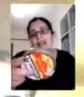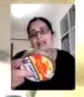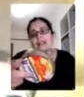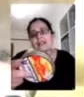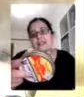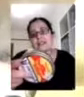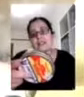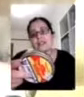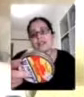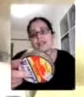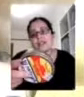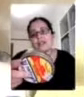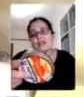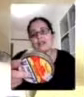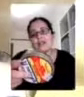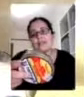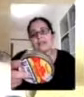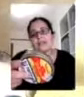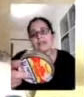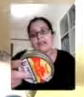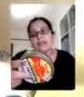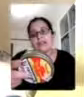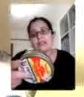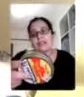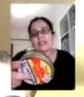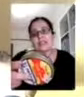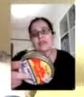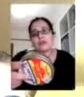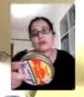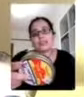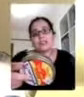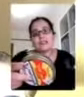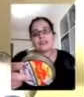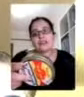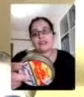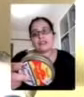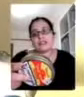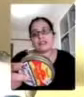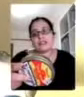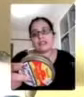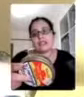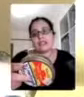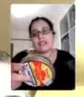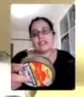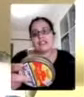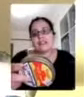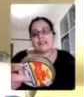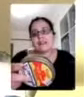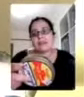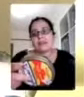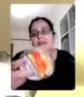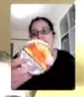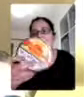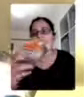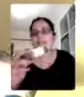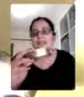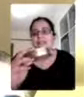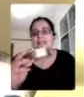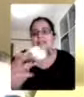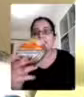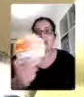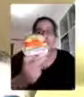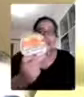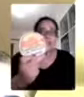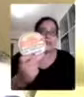zaten arkasındaki şey de aynı. Kodlar falan da aynı. Diğer Avrupa ülkelerine farklı kodlar kullanıyorlar. CB bilmem neli falan